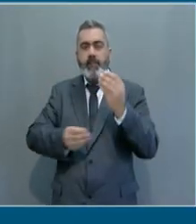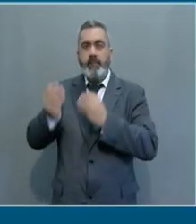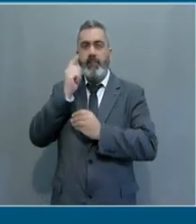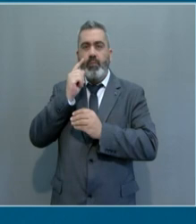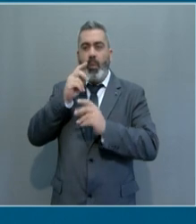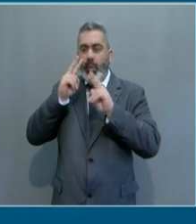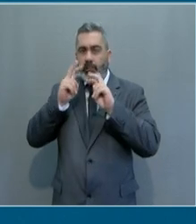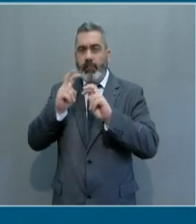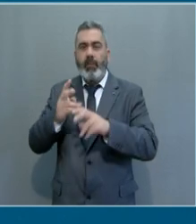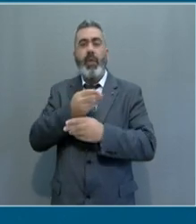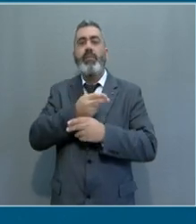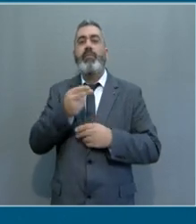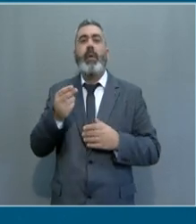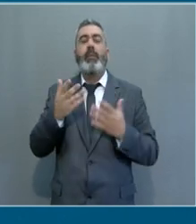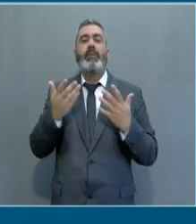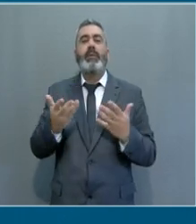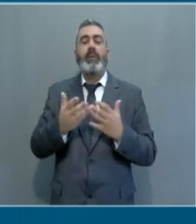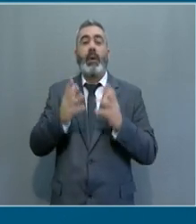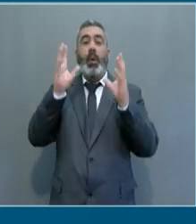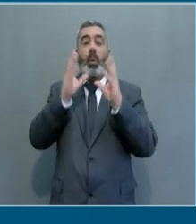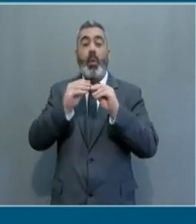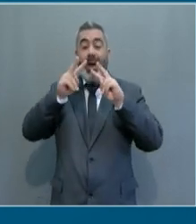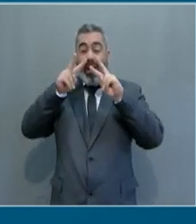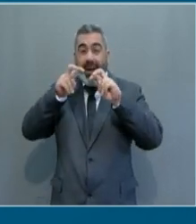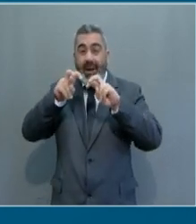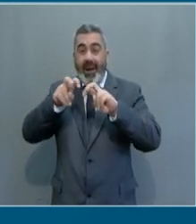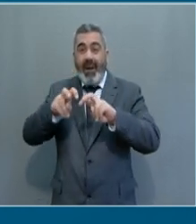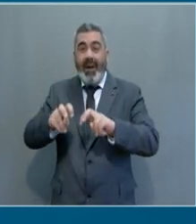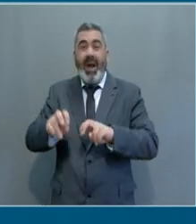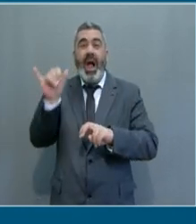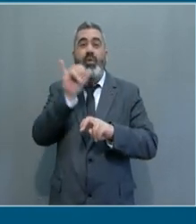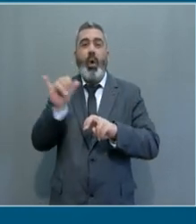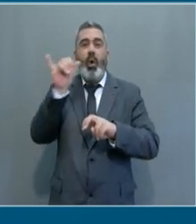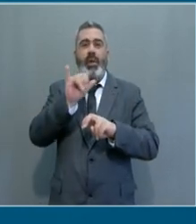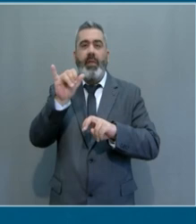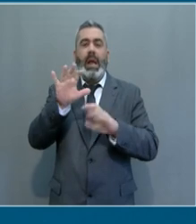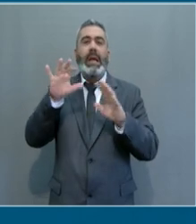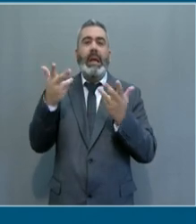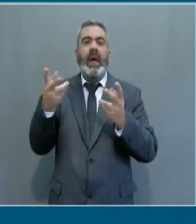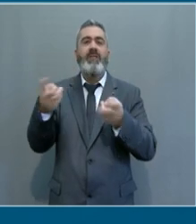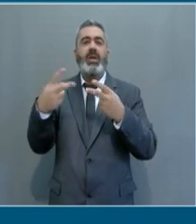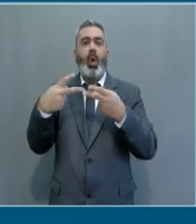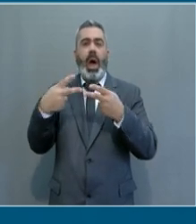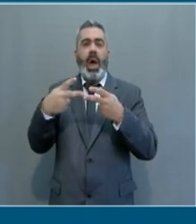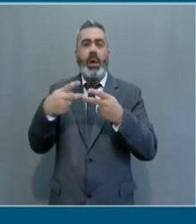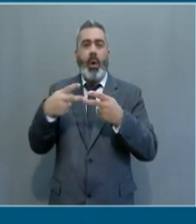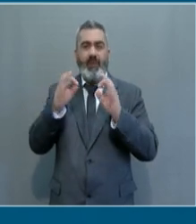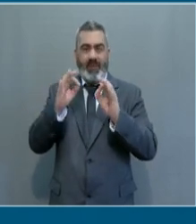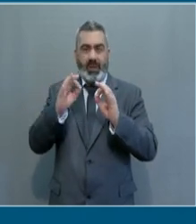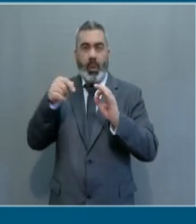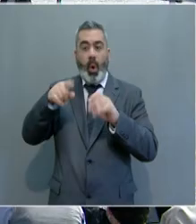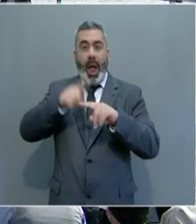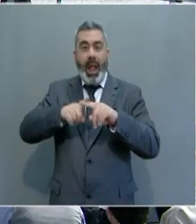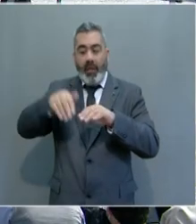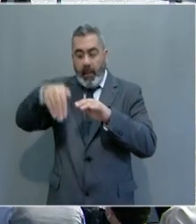πιο ξεκάθαρη τοποθέτηση όσον αφορά το κομμάτι της έρευνας για υδρογονάνθρακες και ειδικά φυσικό αέριο στην Ελλάδα. Έχουμε το κομμάτι